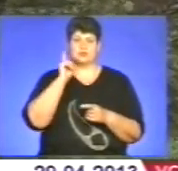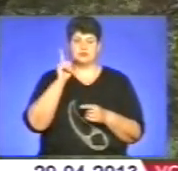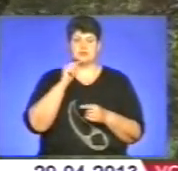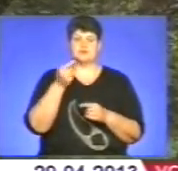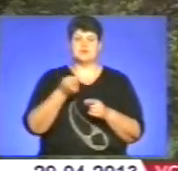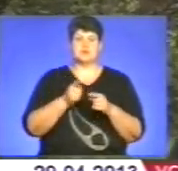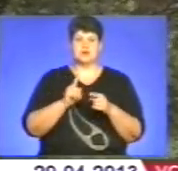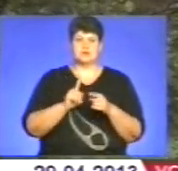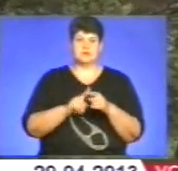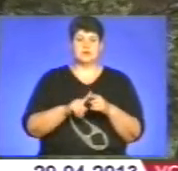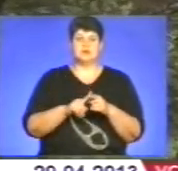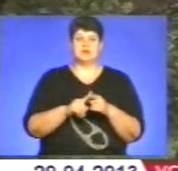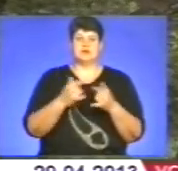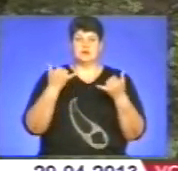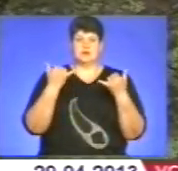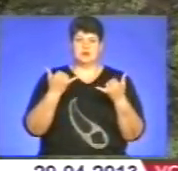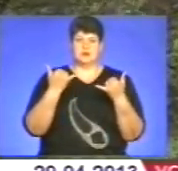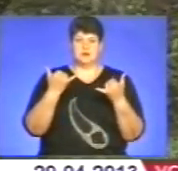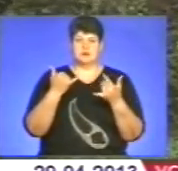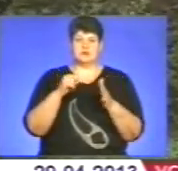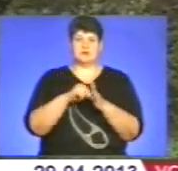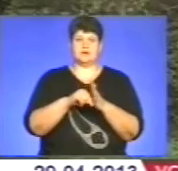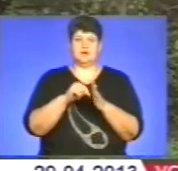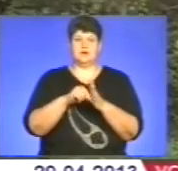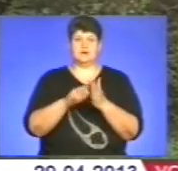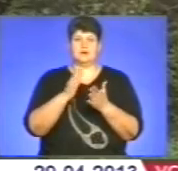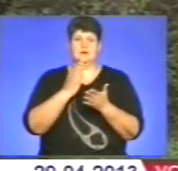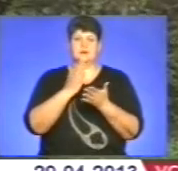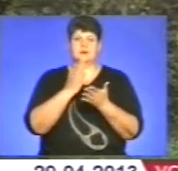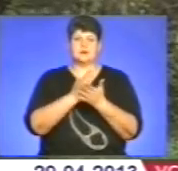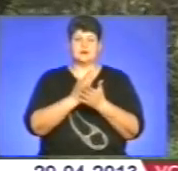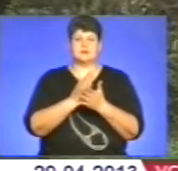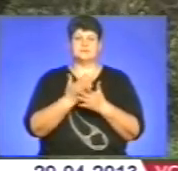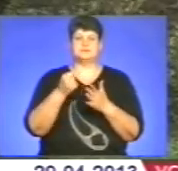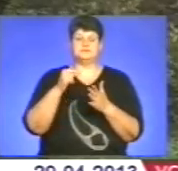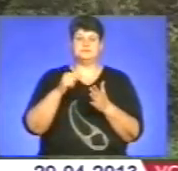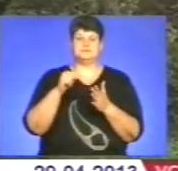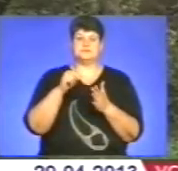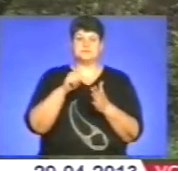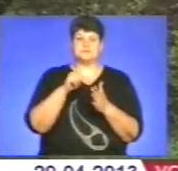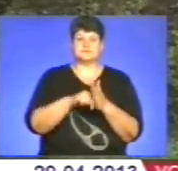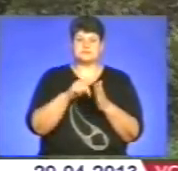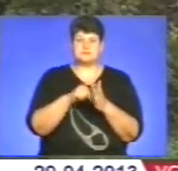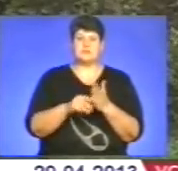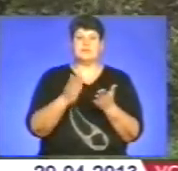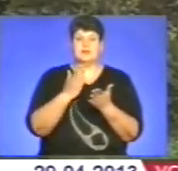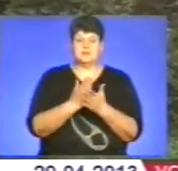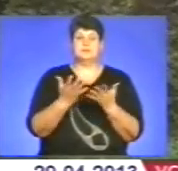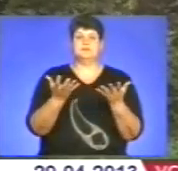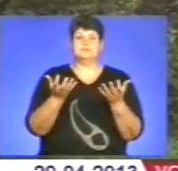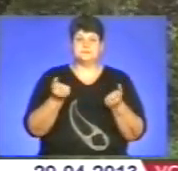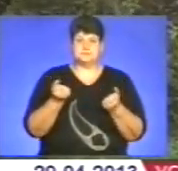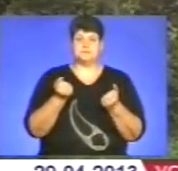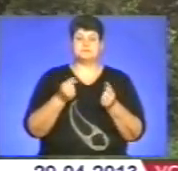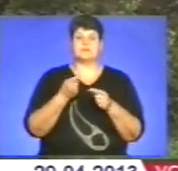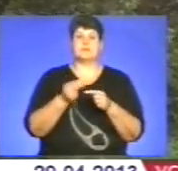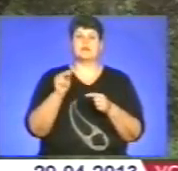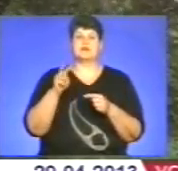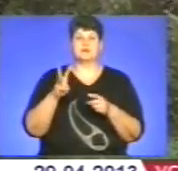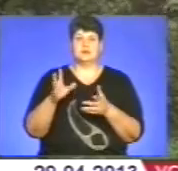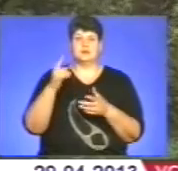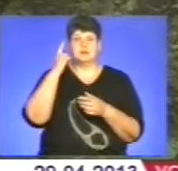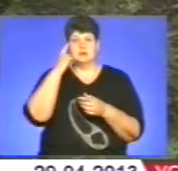контексті сучасності, тобто є наголос на всі найнеобхідніші такі застанови, які молодь мала би отримати, над чим задуматись і, в